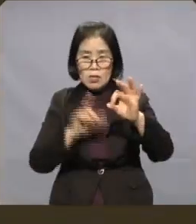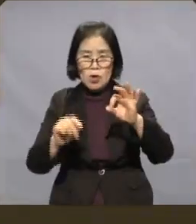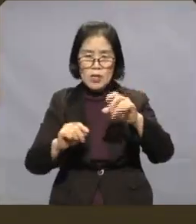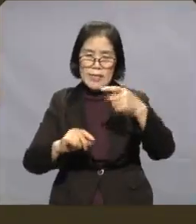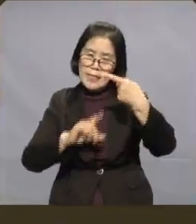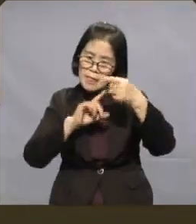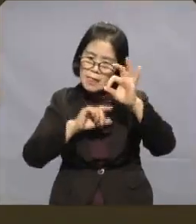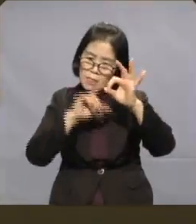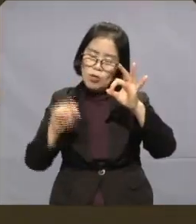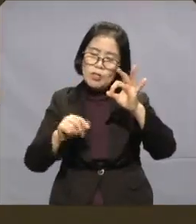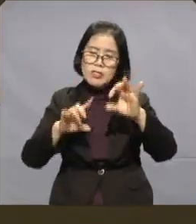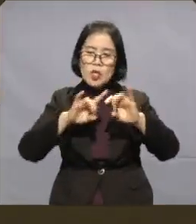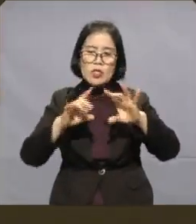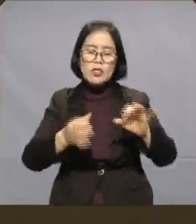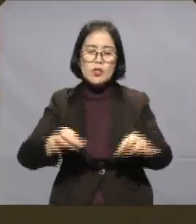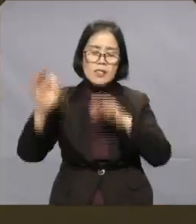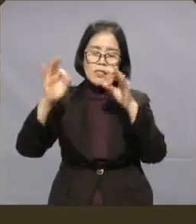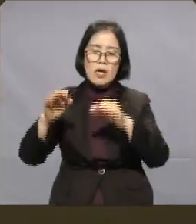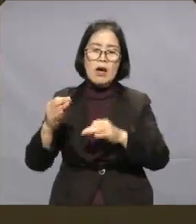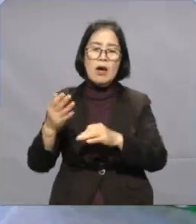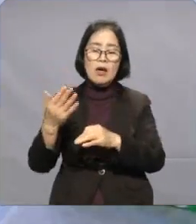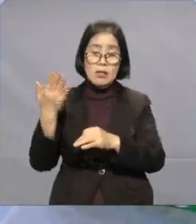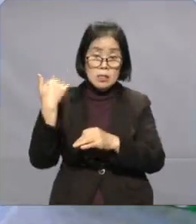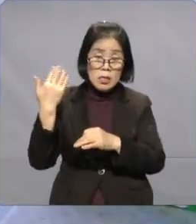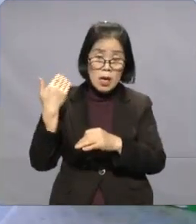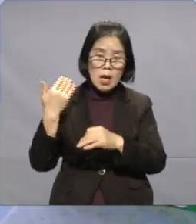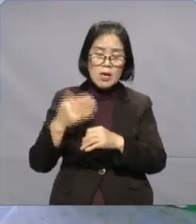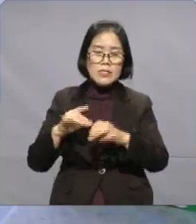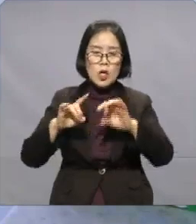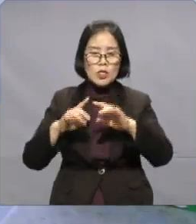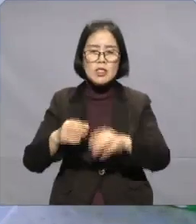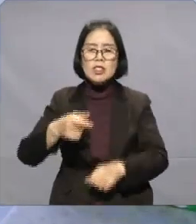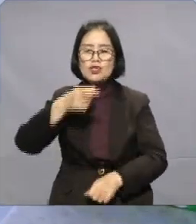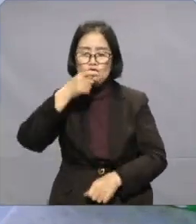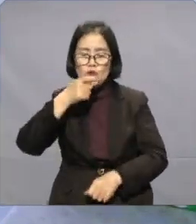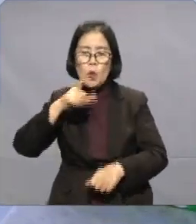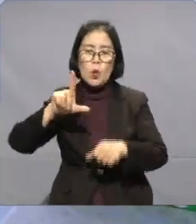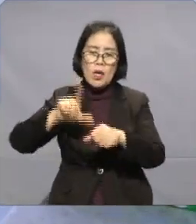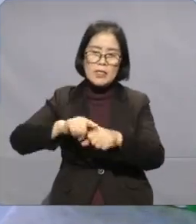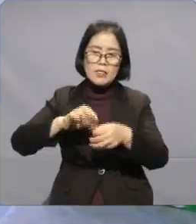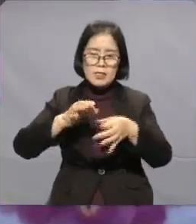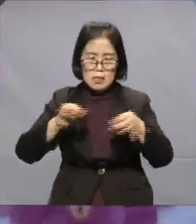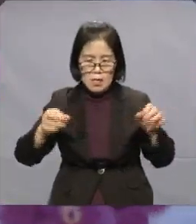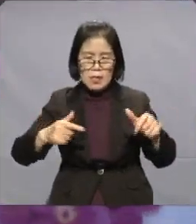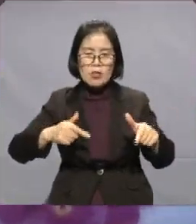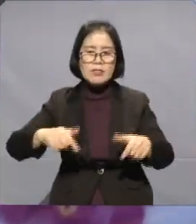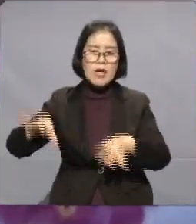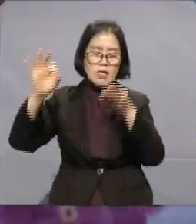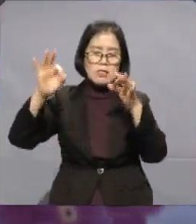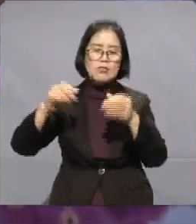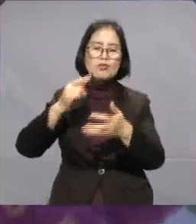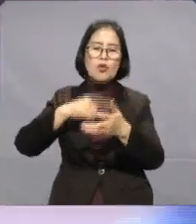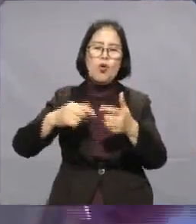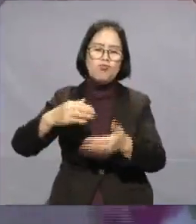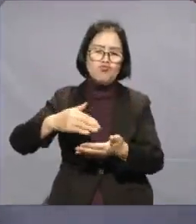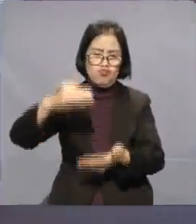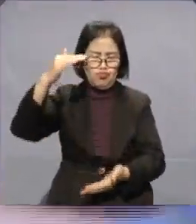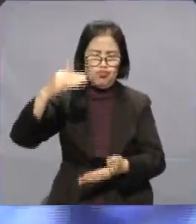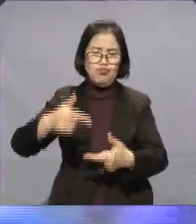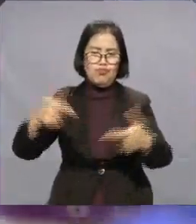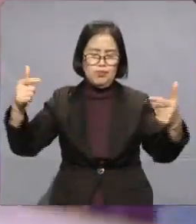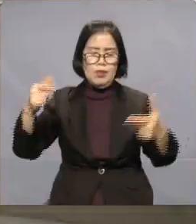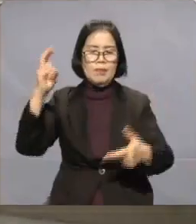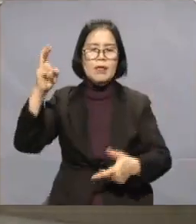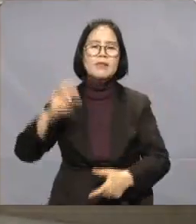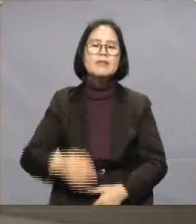인상으로 지난달 23.2%를 기록한 전기와 수도, 가스 가격 상승폭은 더욱 확대될 것으로